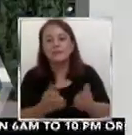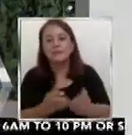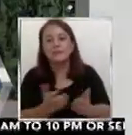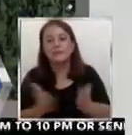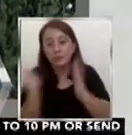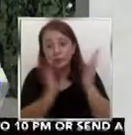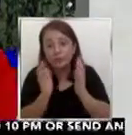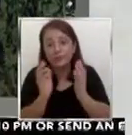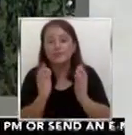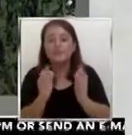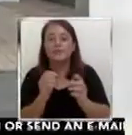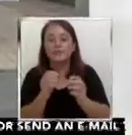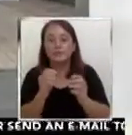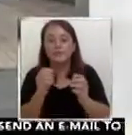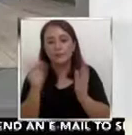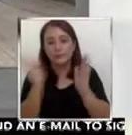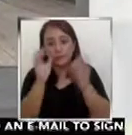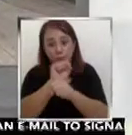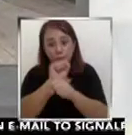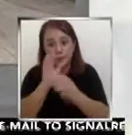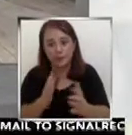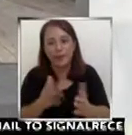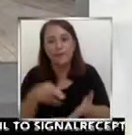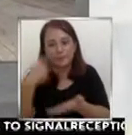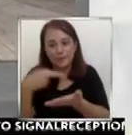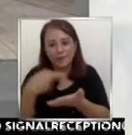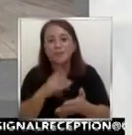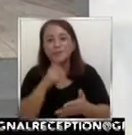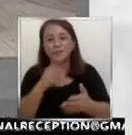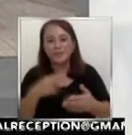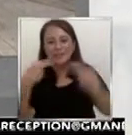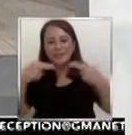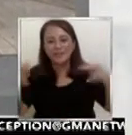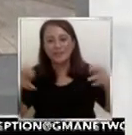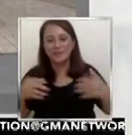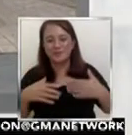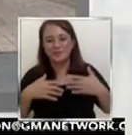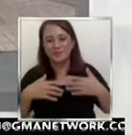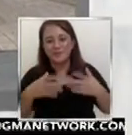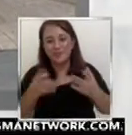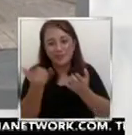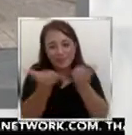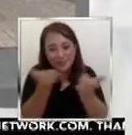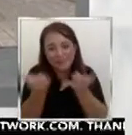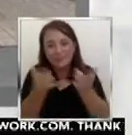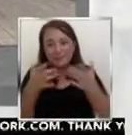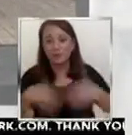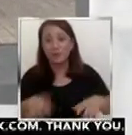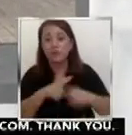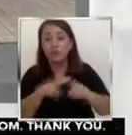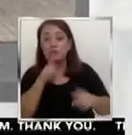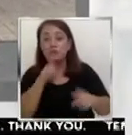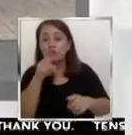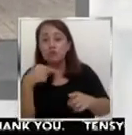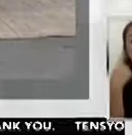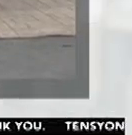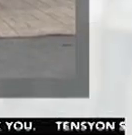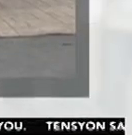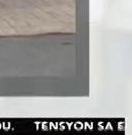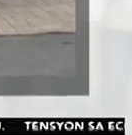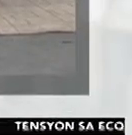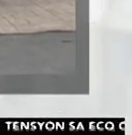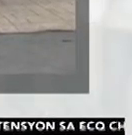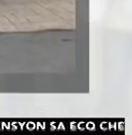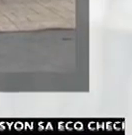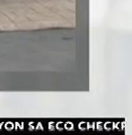nila sa mga frontliner, bigas. Siya man ang naka-superhero costume, giit niya ang tunay